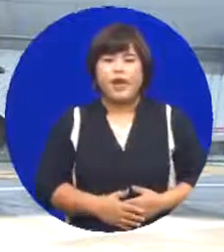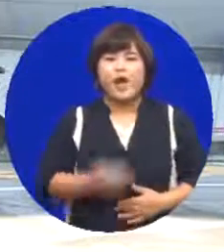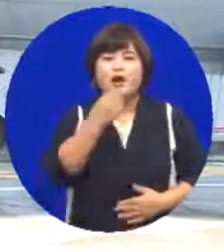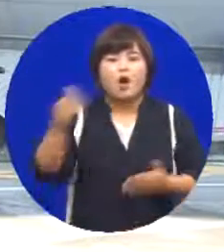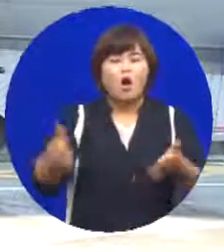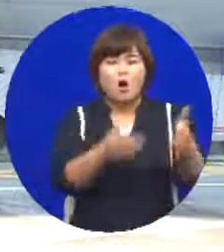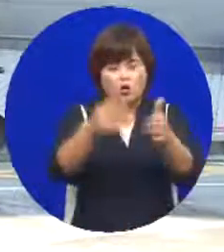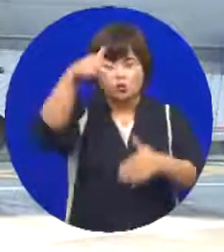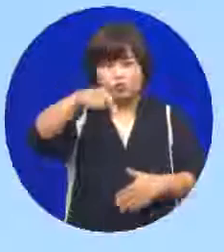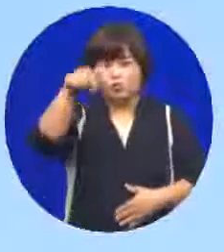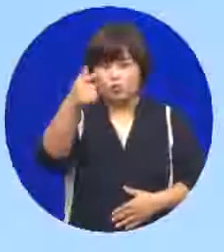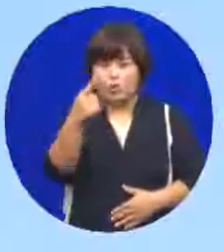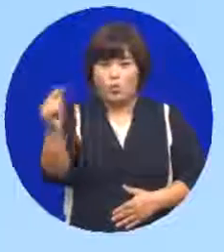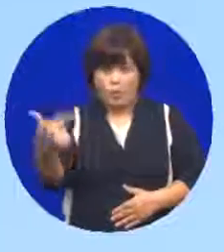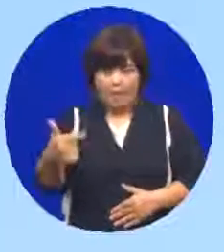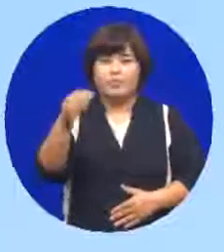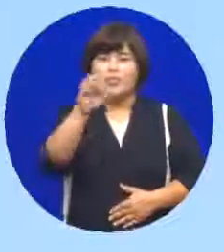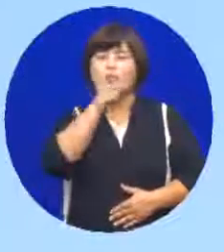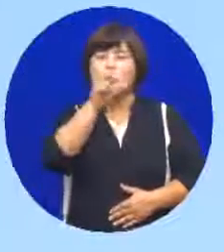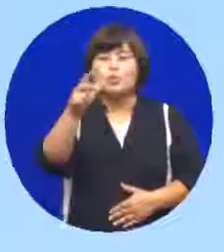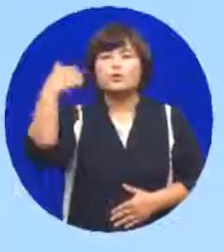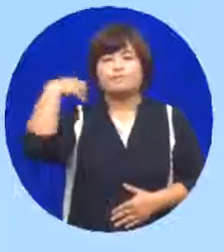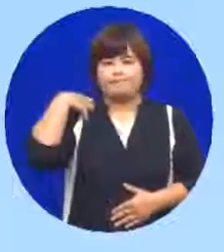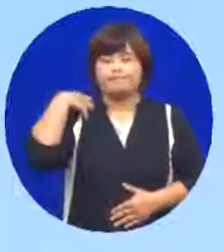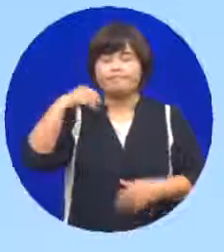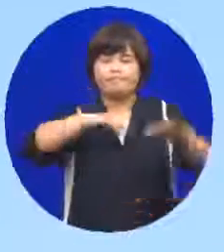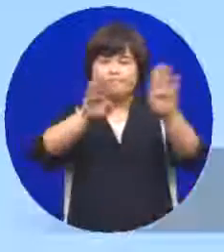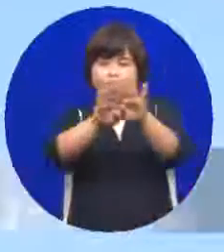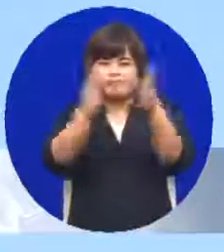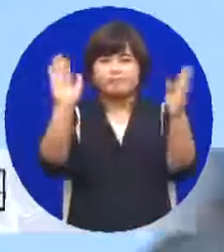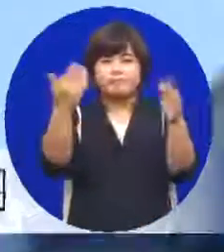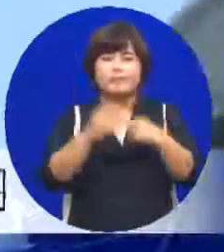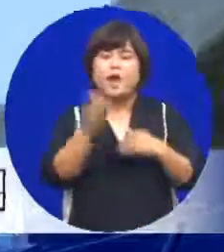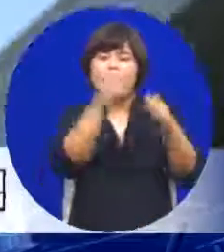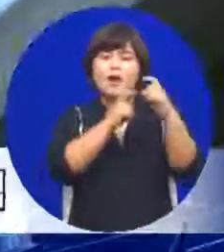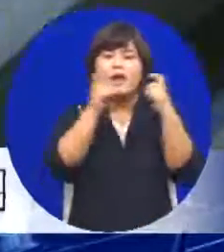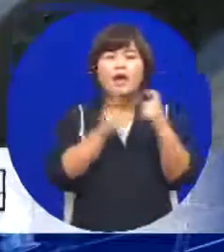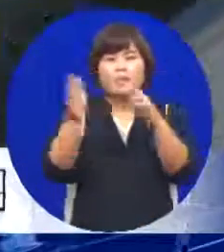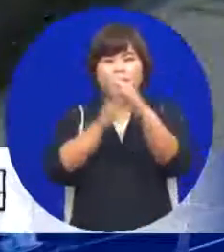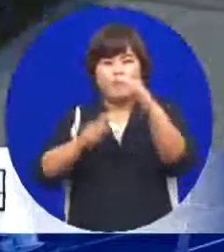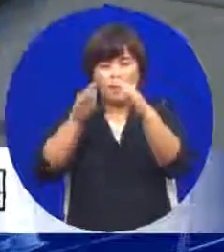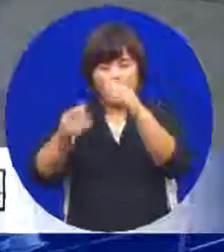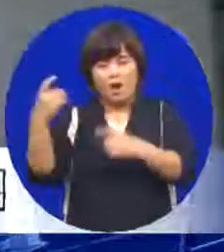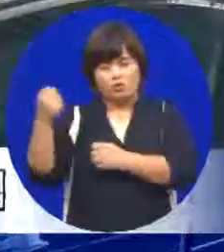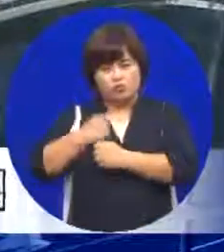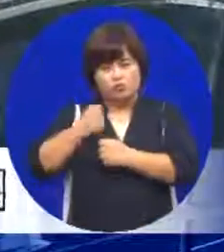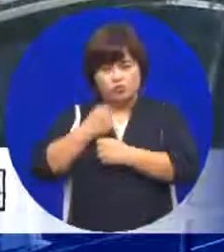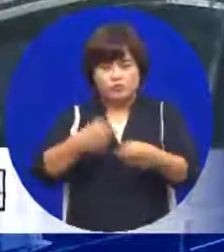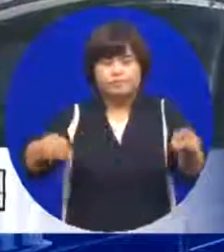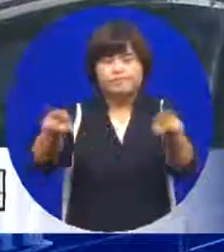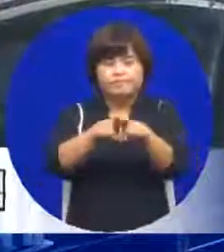용인시청에서 경기도가 주관하고 용인시가 주최한 2015 을지연습 연계 도단위 민관군 합동 사태수습